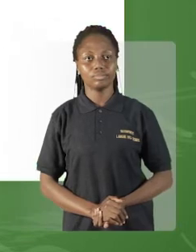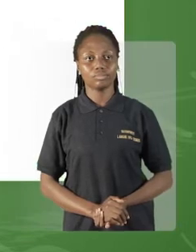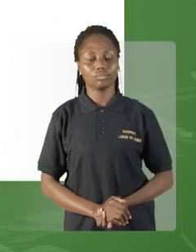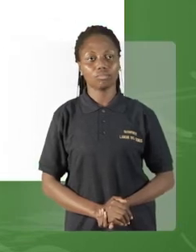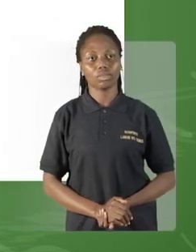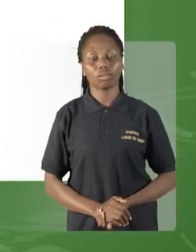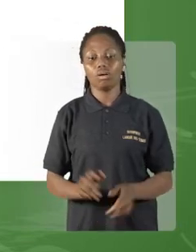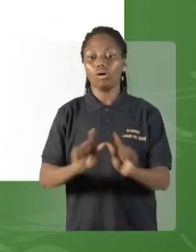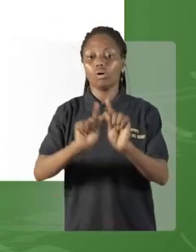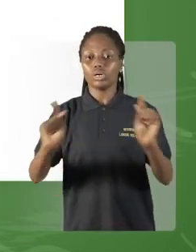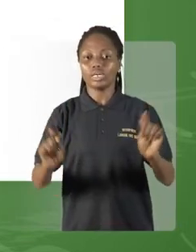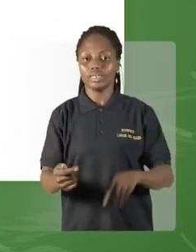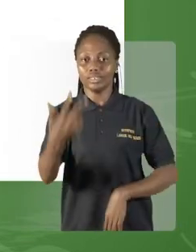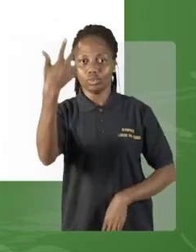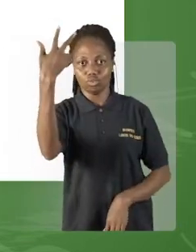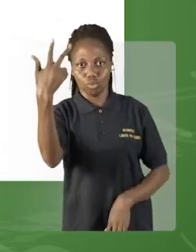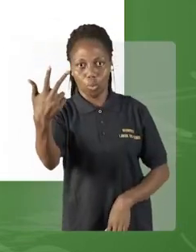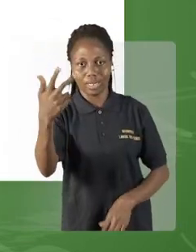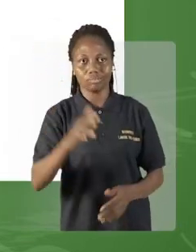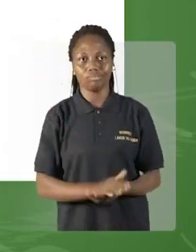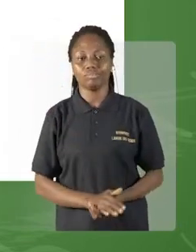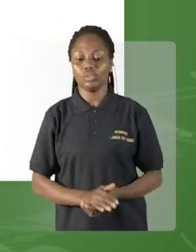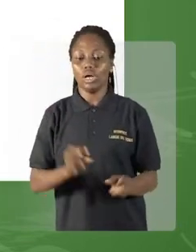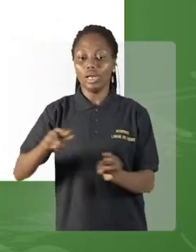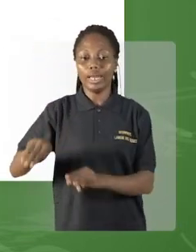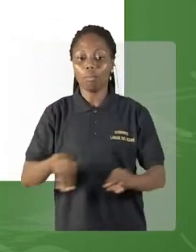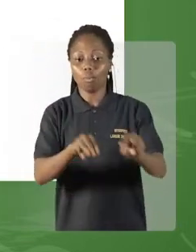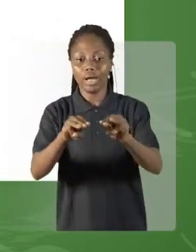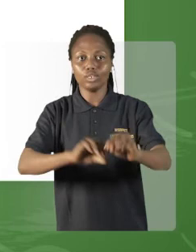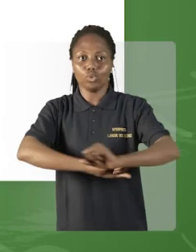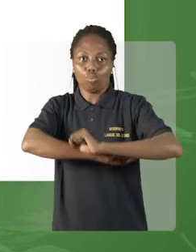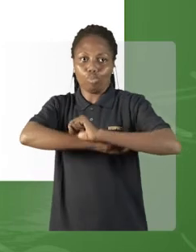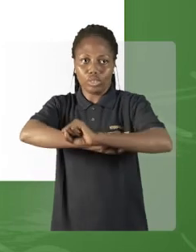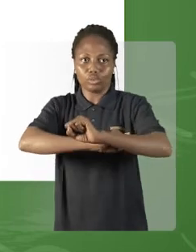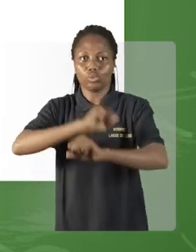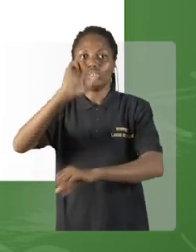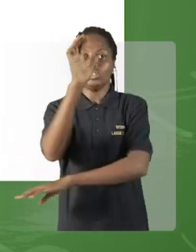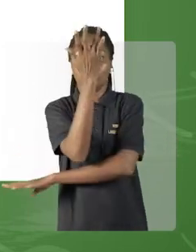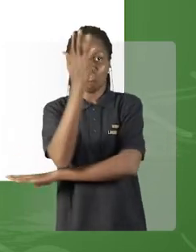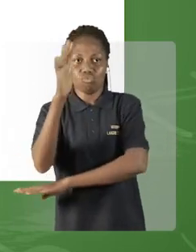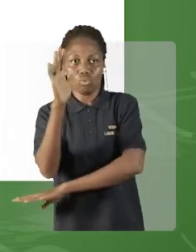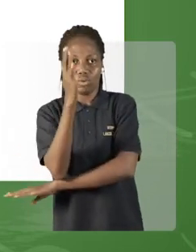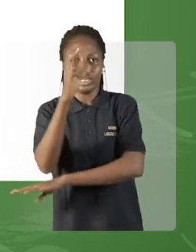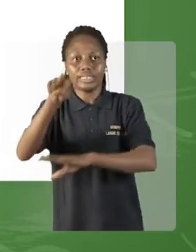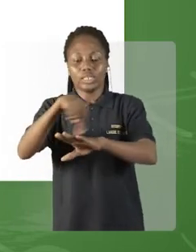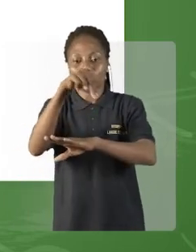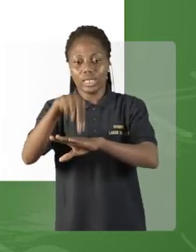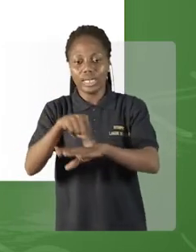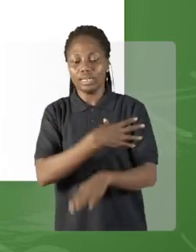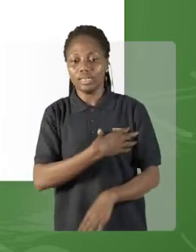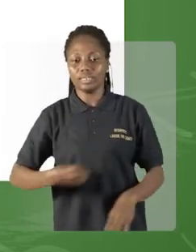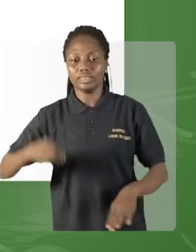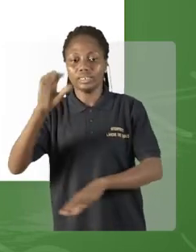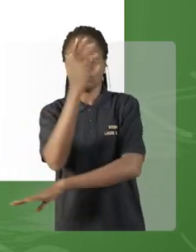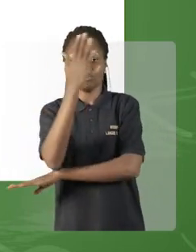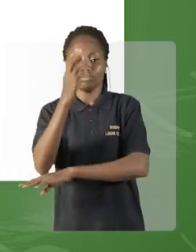En ce qui concerne les mesures de protection des parcs nationaux et des réserves forestières, il existe 3 types